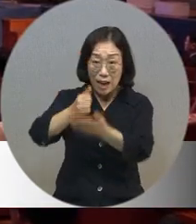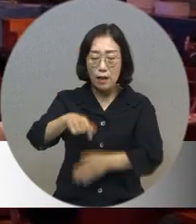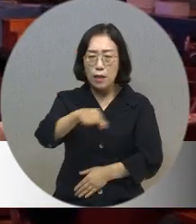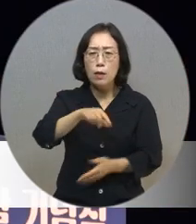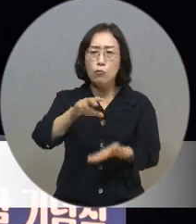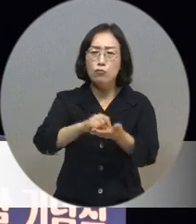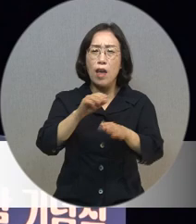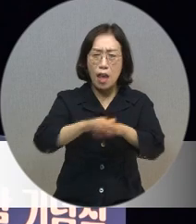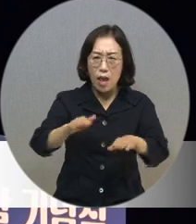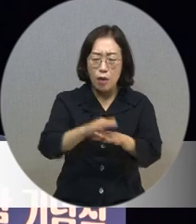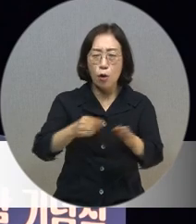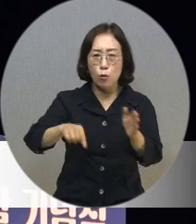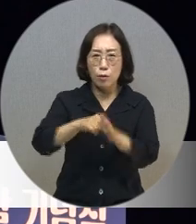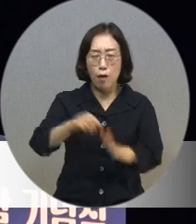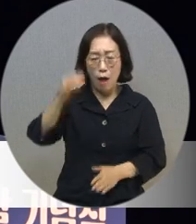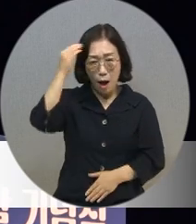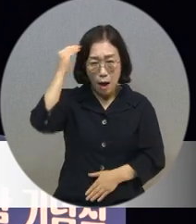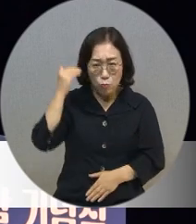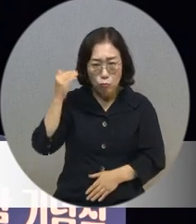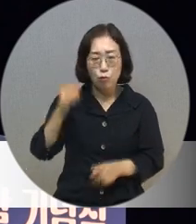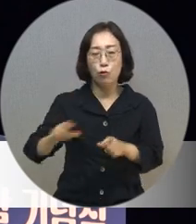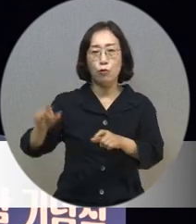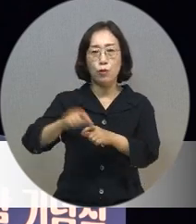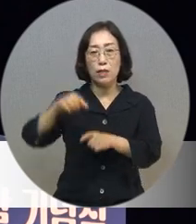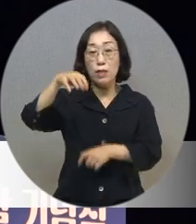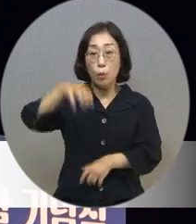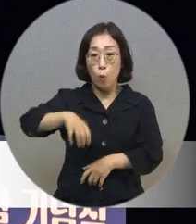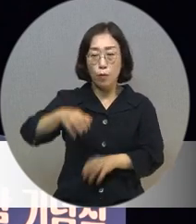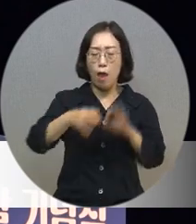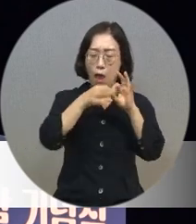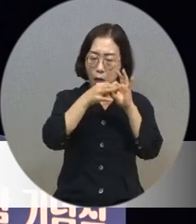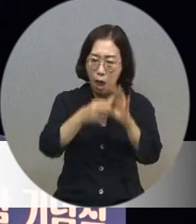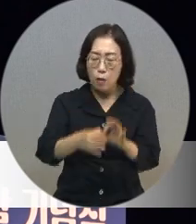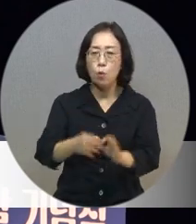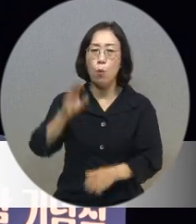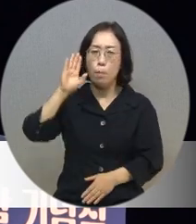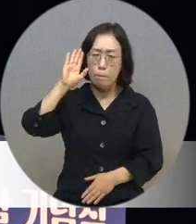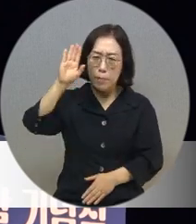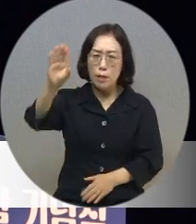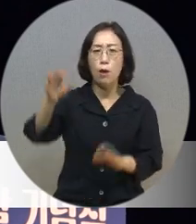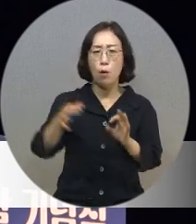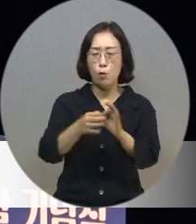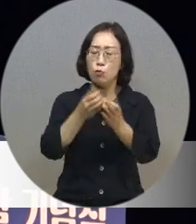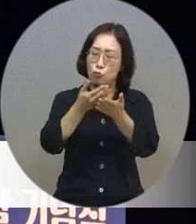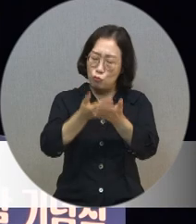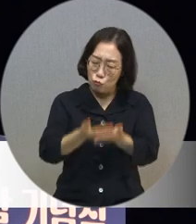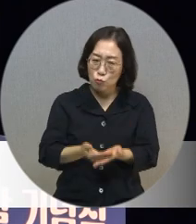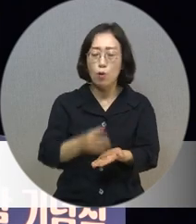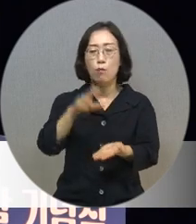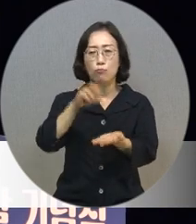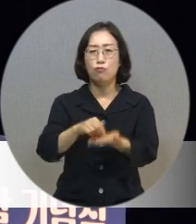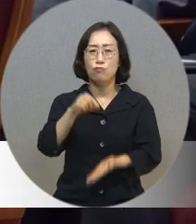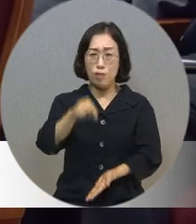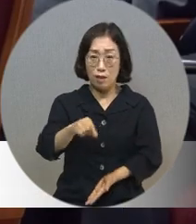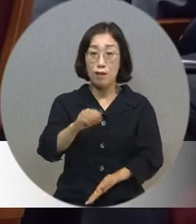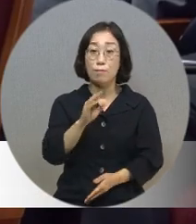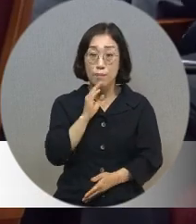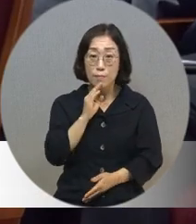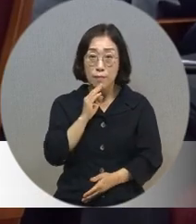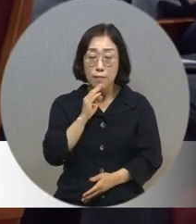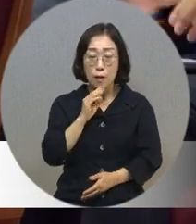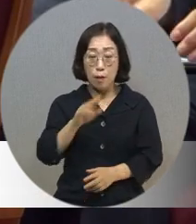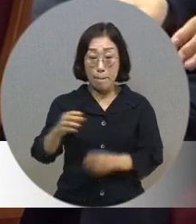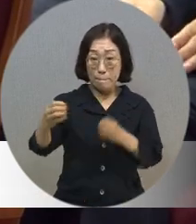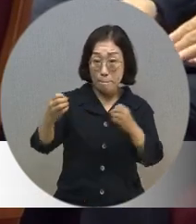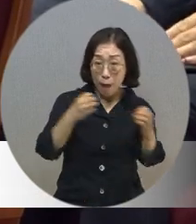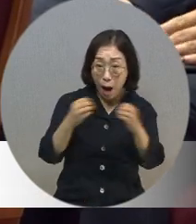극복은 대한민국은 물론 우리 지역에 지속 가능한 미래를 결정짓는 중차대한 과제로이 자리에서